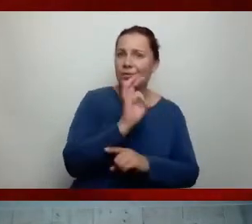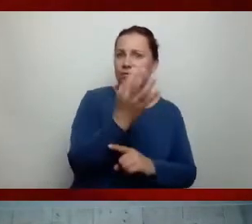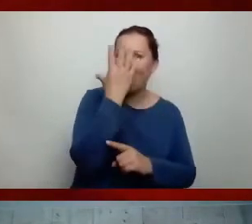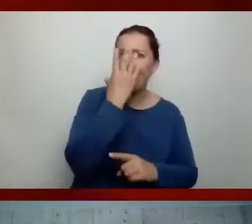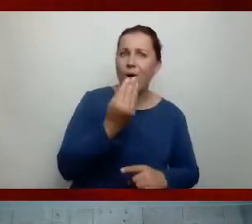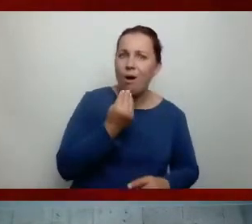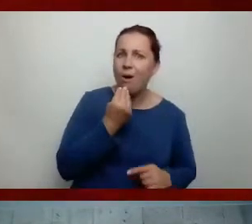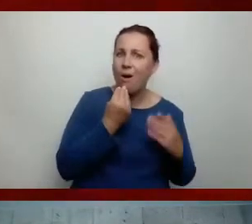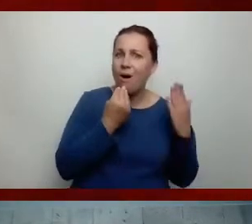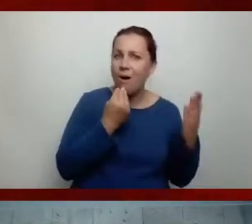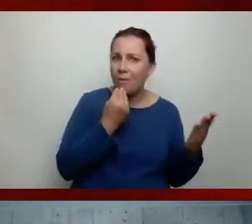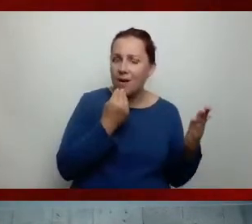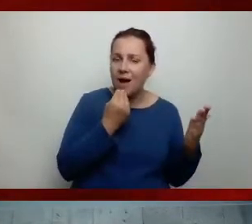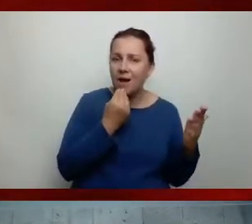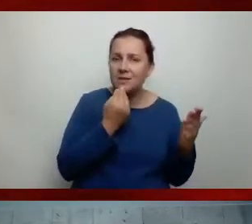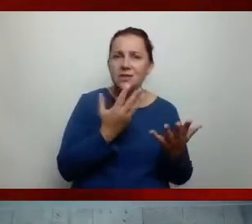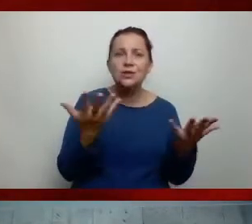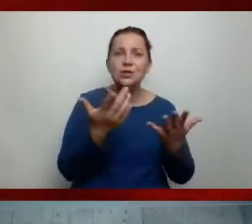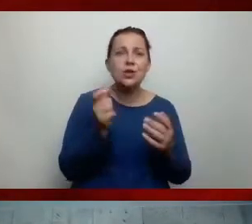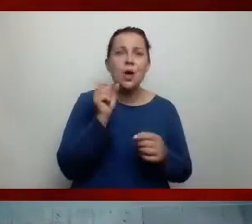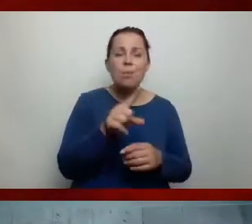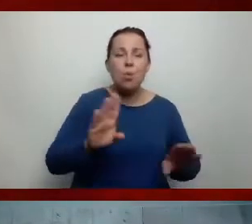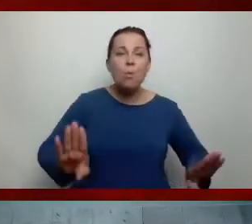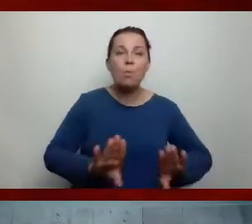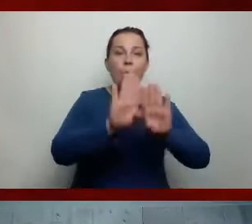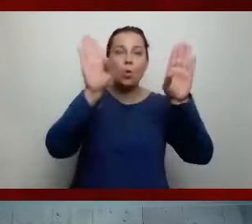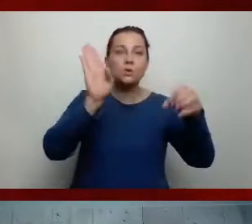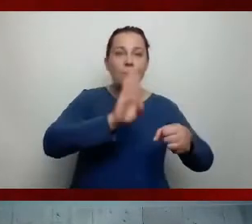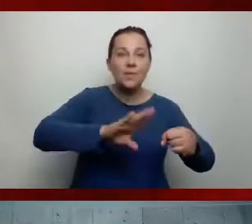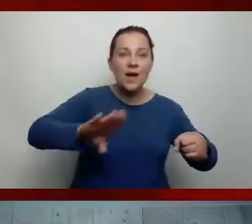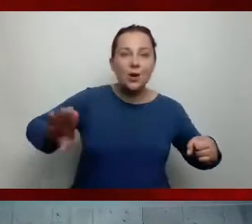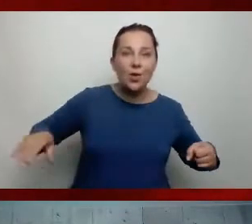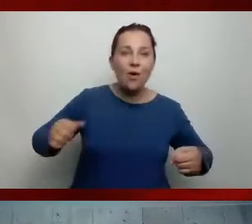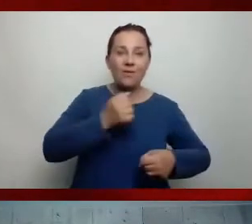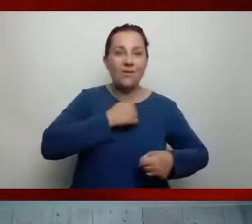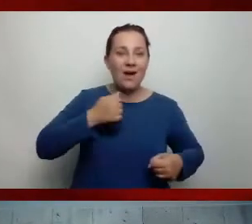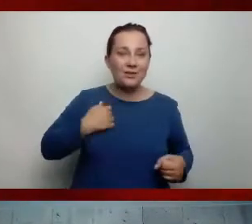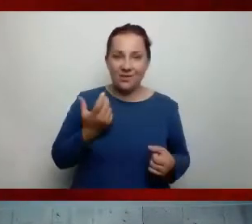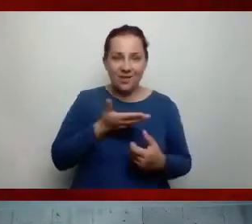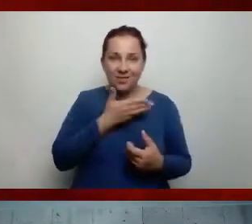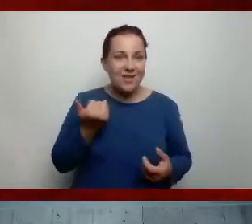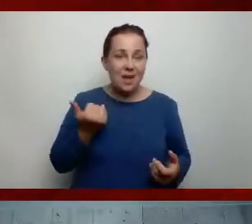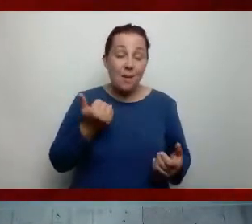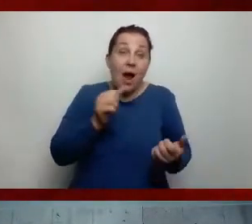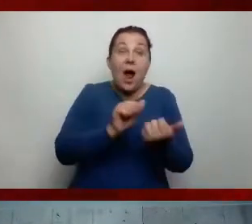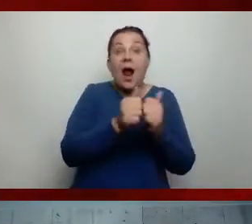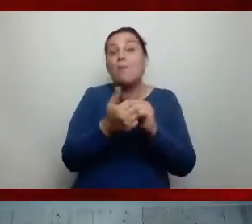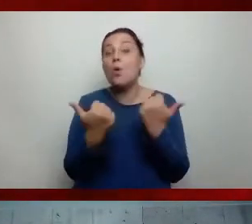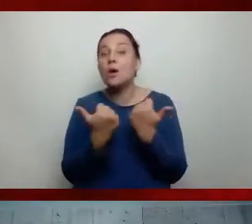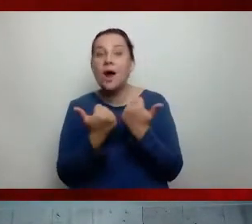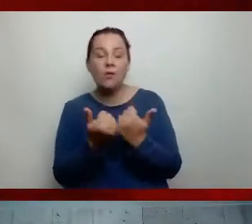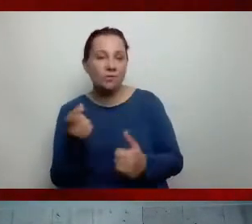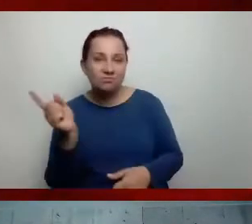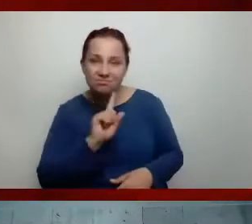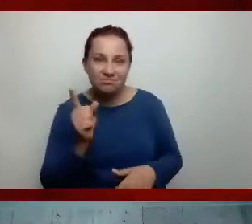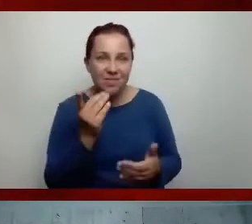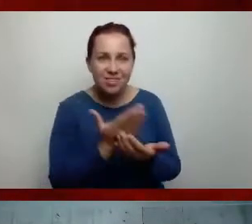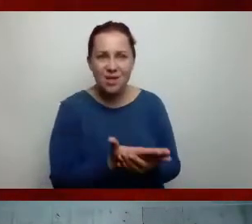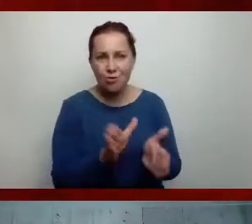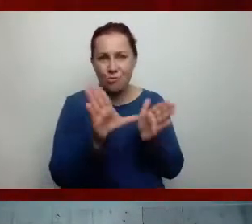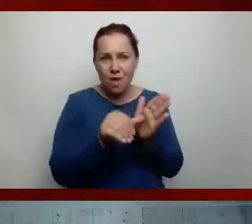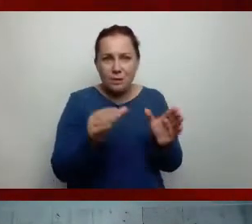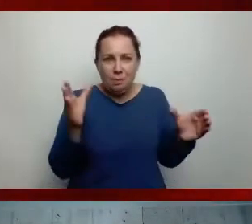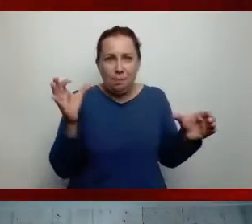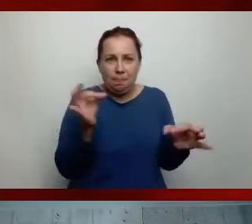większości znajdują się nie gdzieś w Muzeum Narodowym w Warszawie czy w Krakowie, tylko w małej miejscowości,